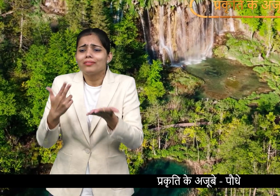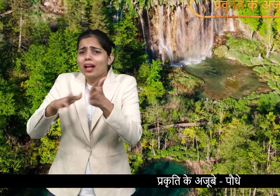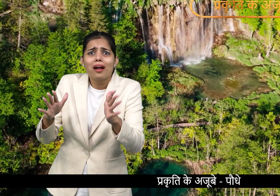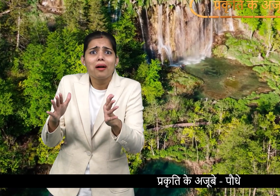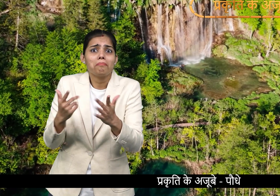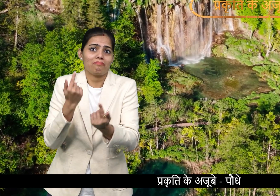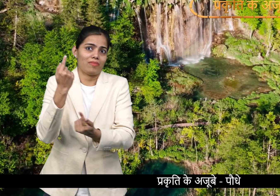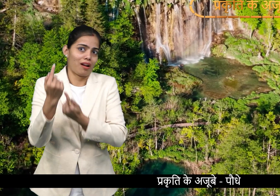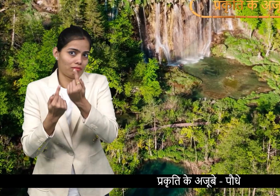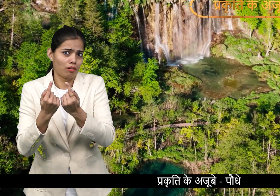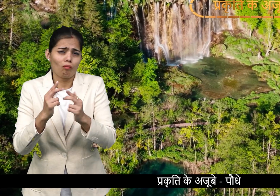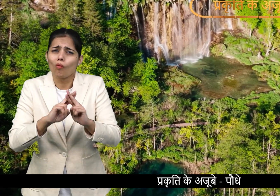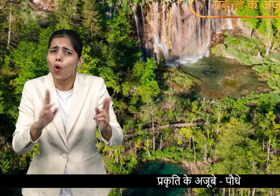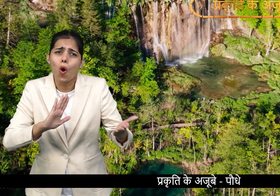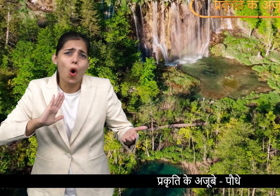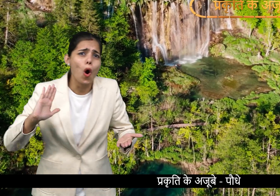पौधे।